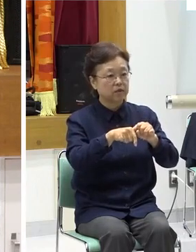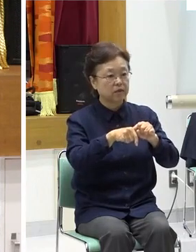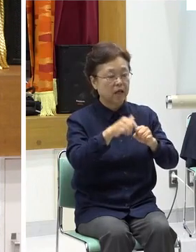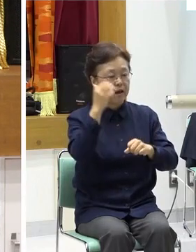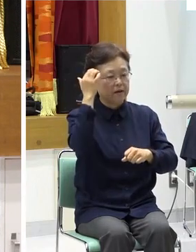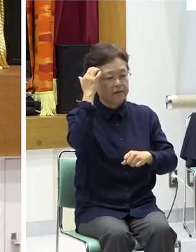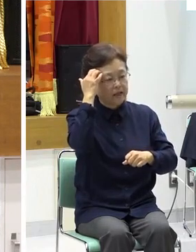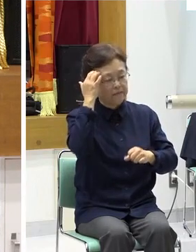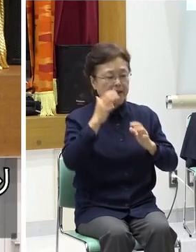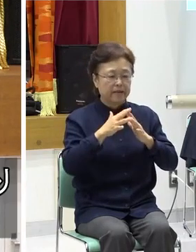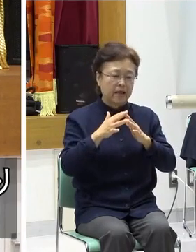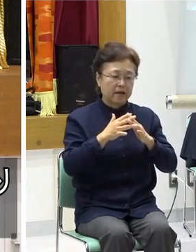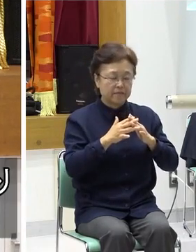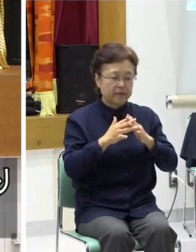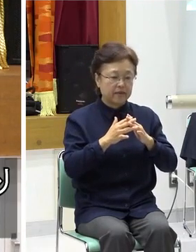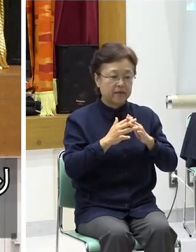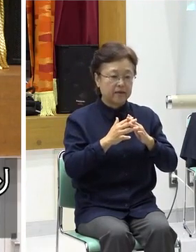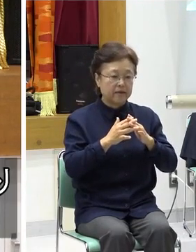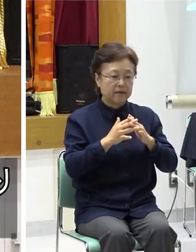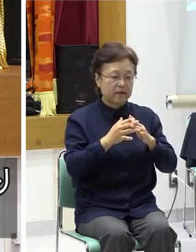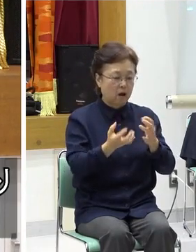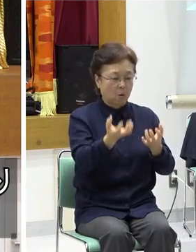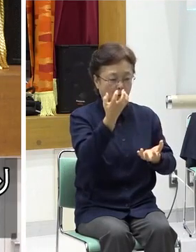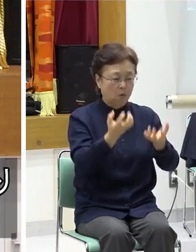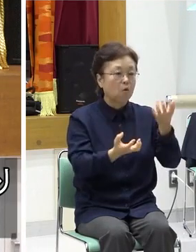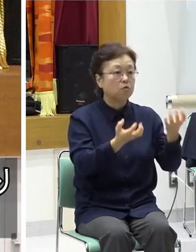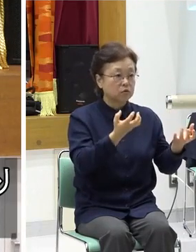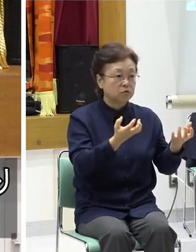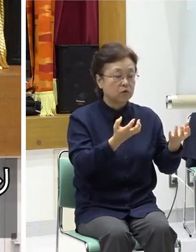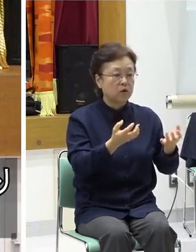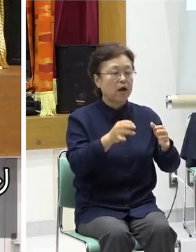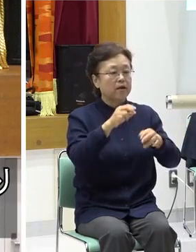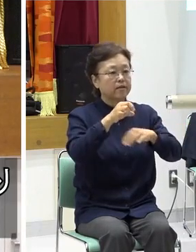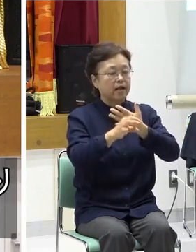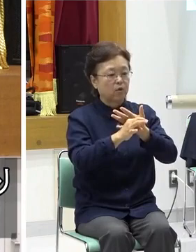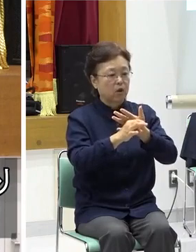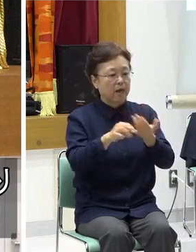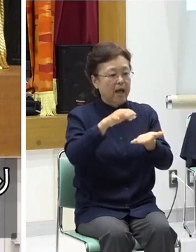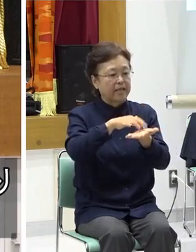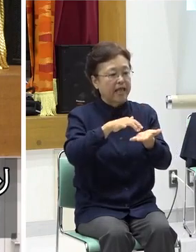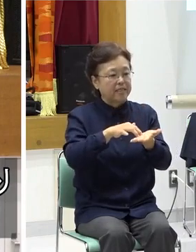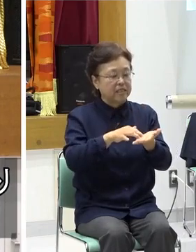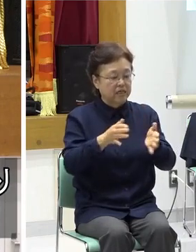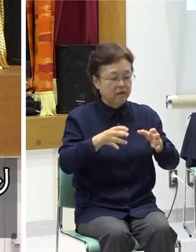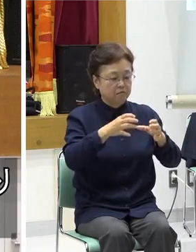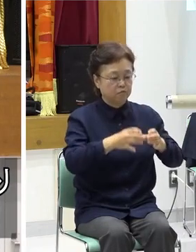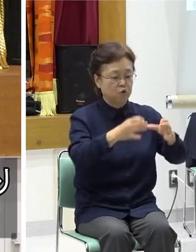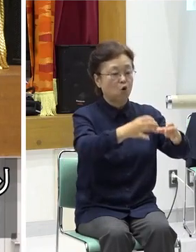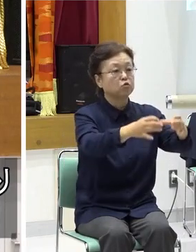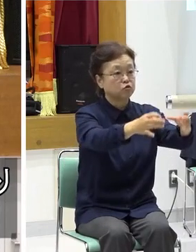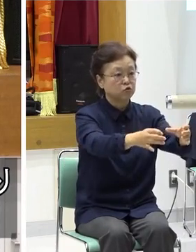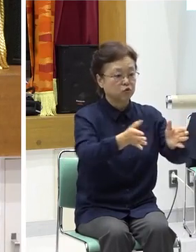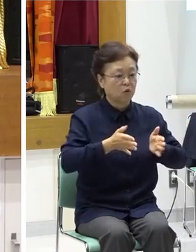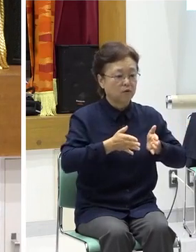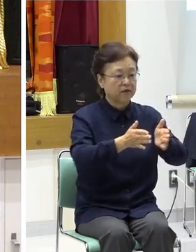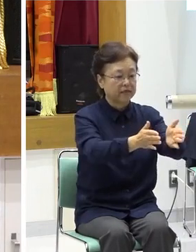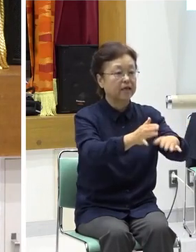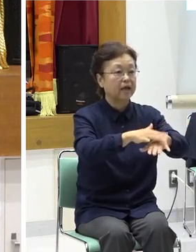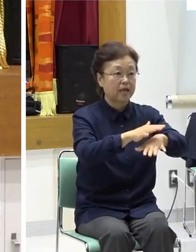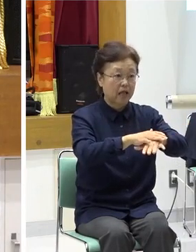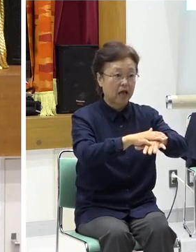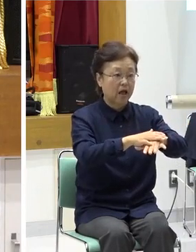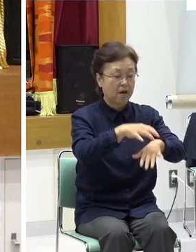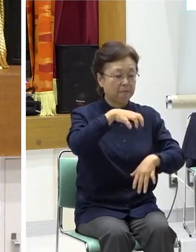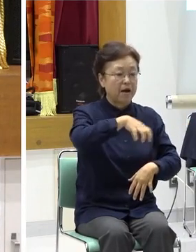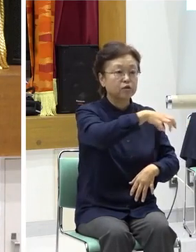ときがございます。例えば展示ブロックの引き方であったり低い位置であったりというのは、な